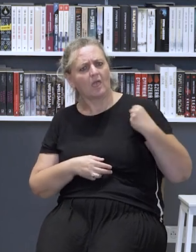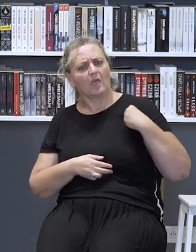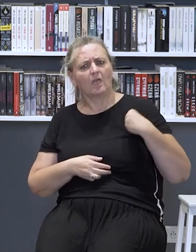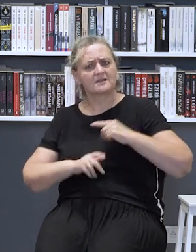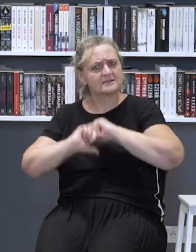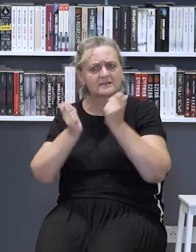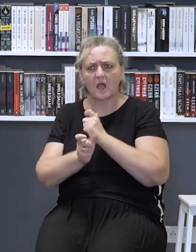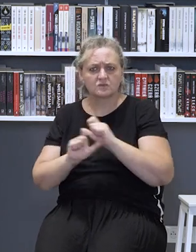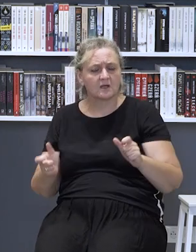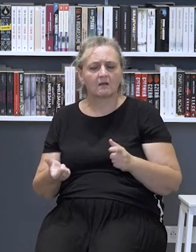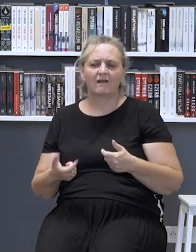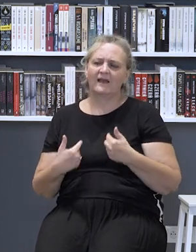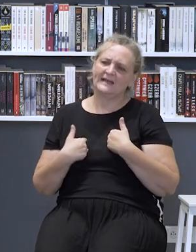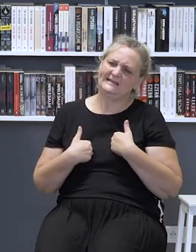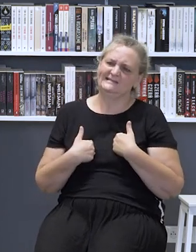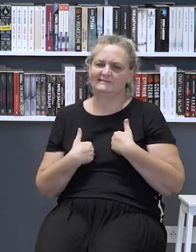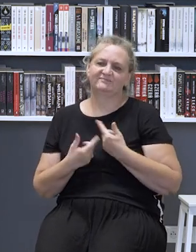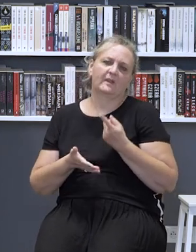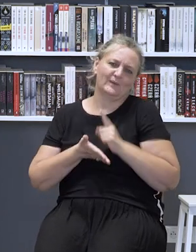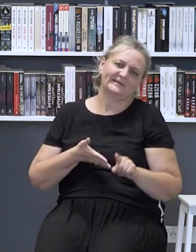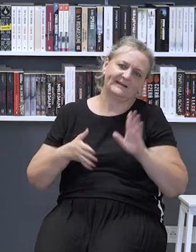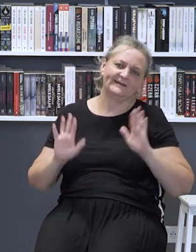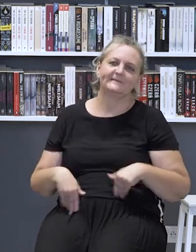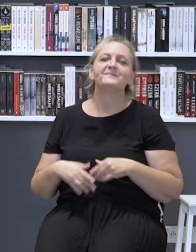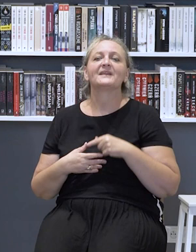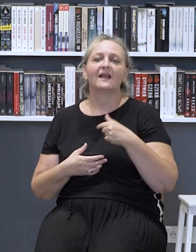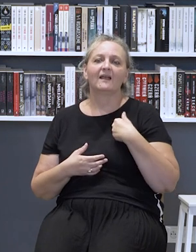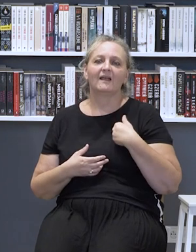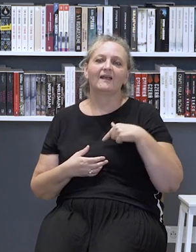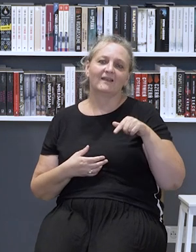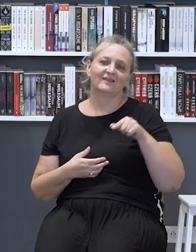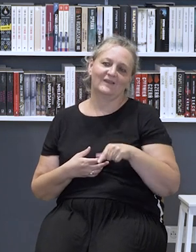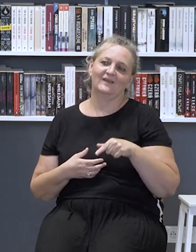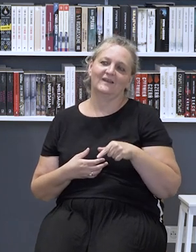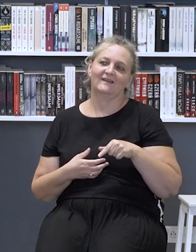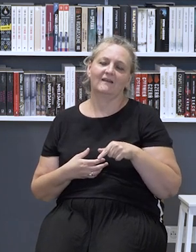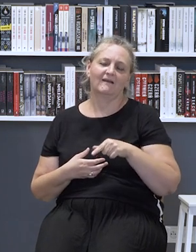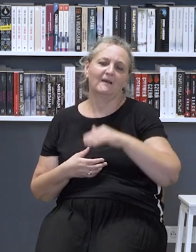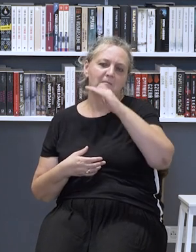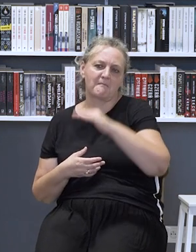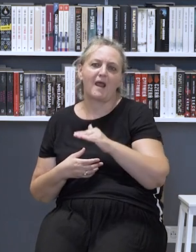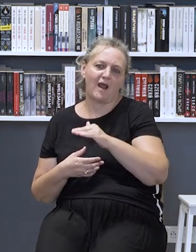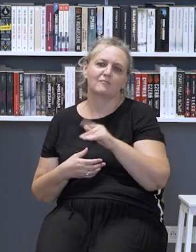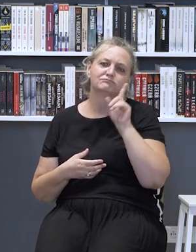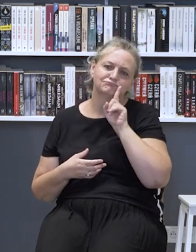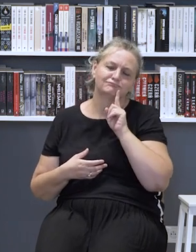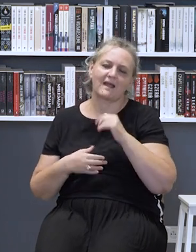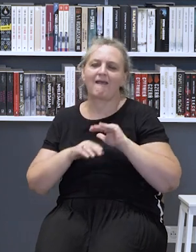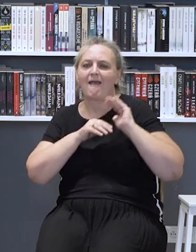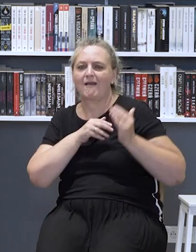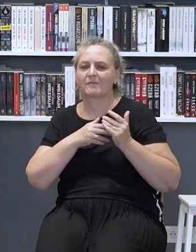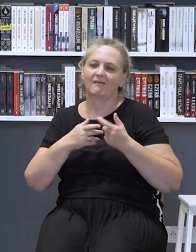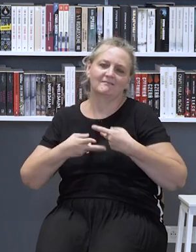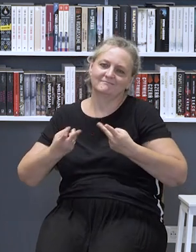Jakoś się nie udało do tej pory. Ten mały, rozczochrany Garbaty jest dalej niewydany,